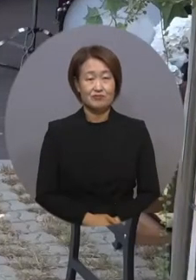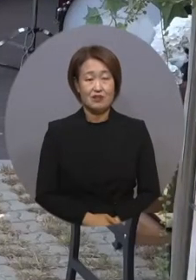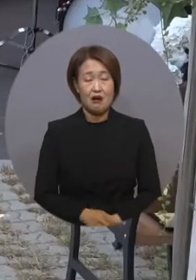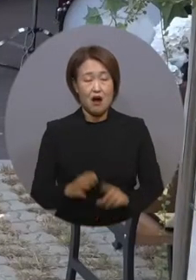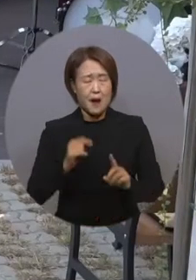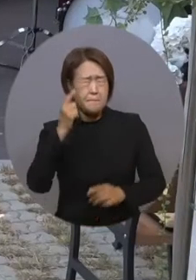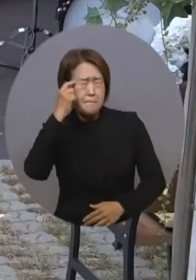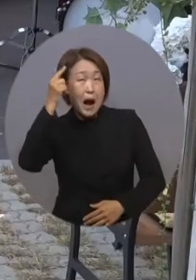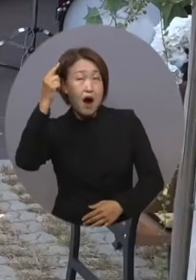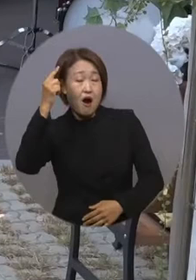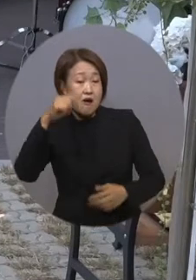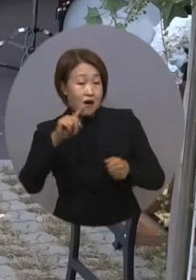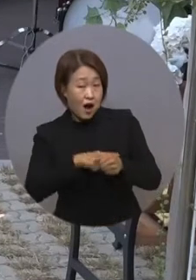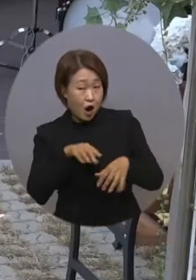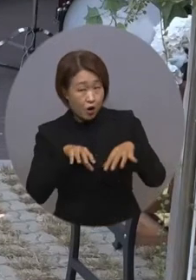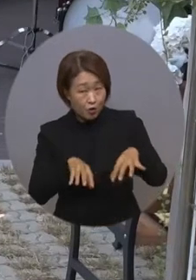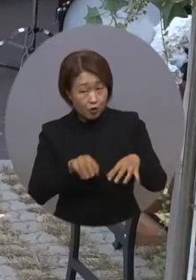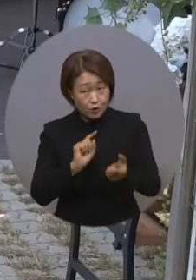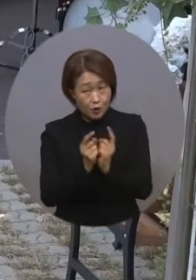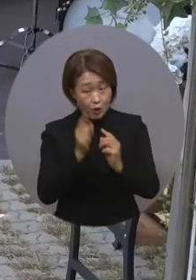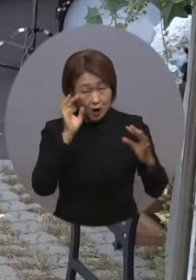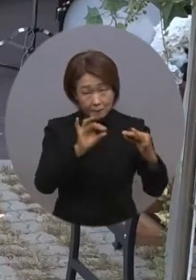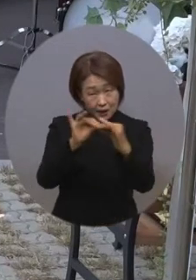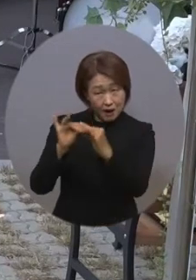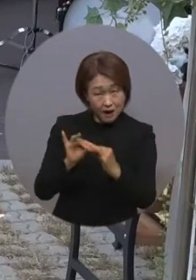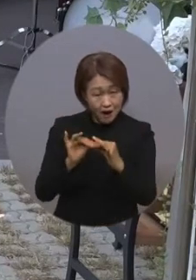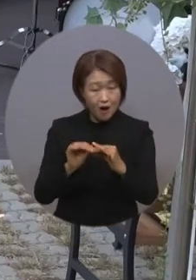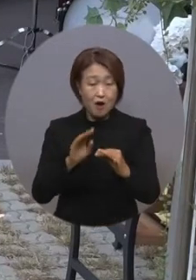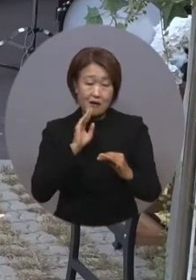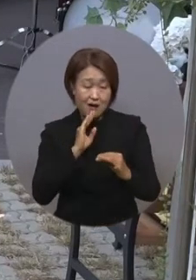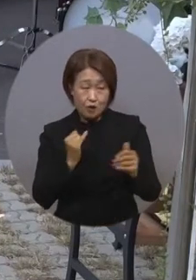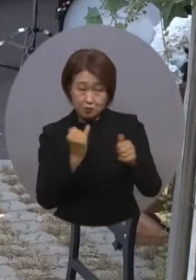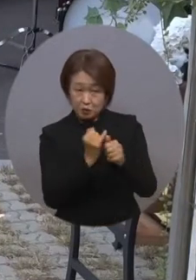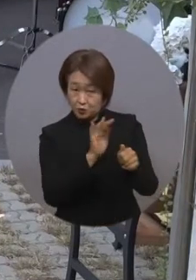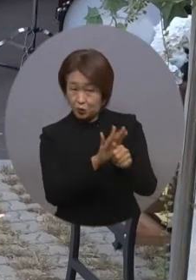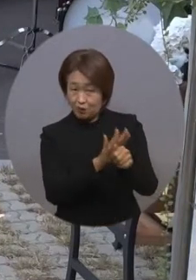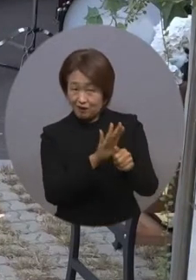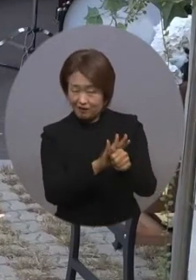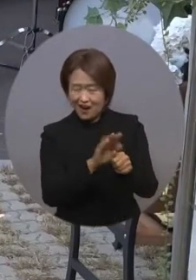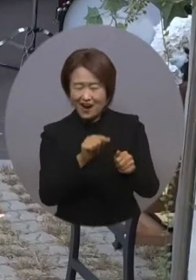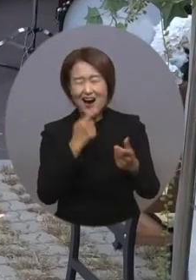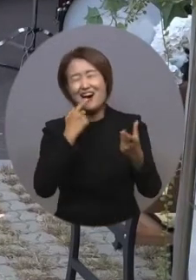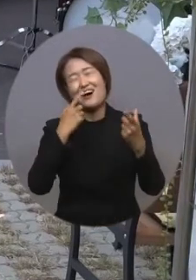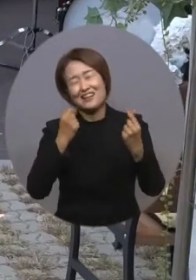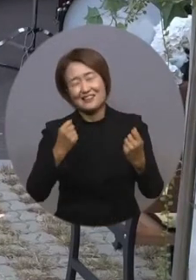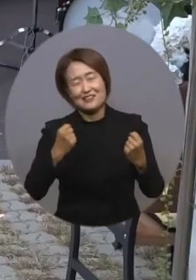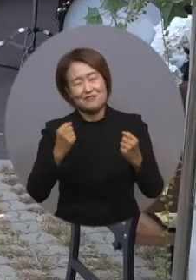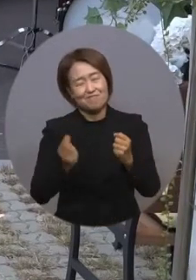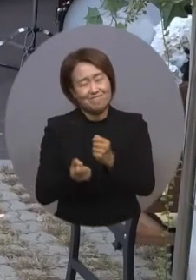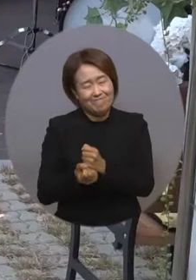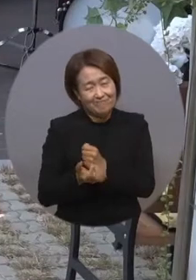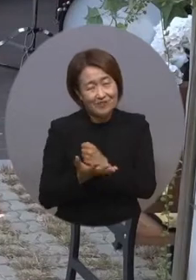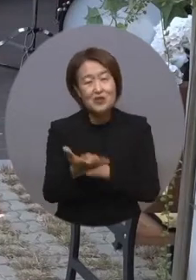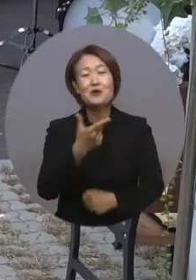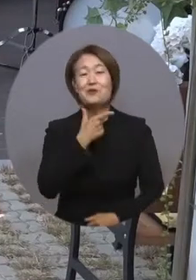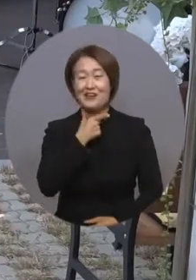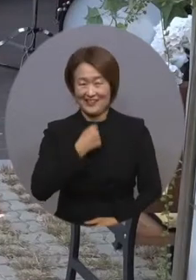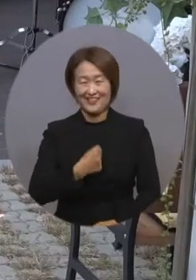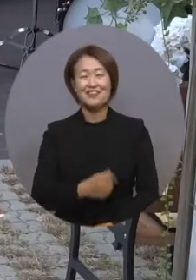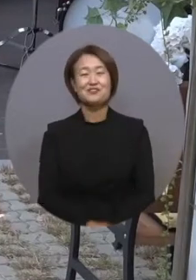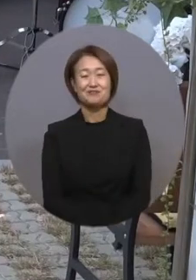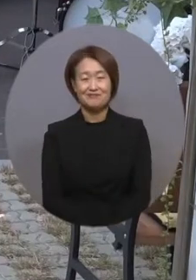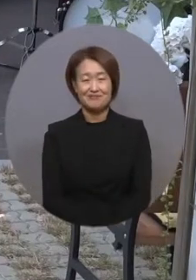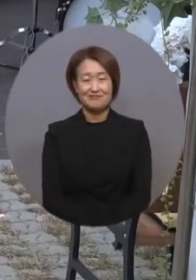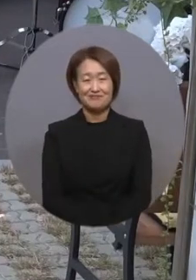시작된 이웃과의 따뜻한 동행. 이 선한 영향력이 우리 사회에 계속 퍼져나가길 기대합니다. 복지TV